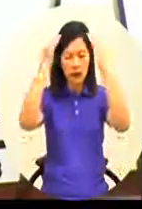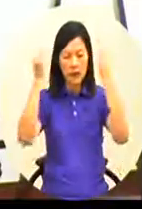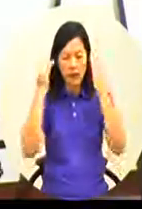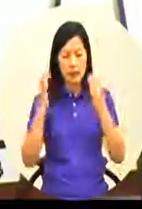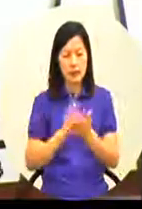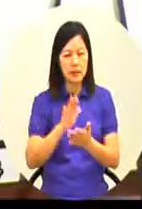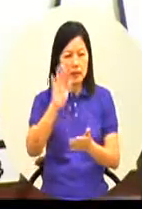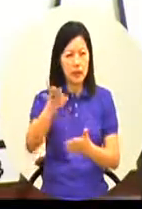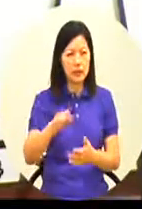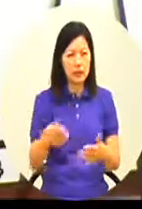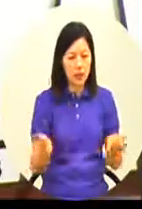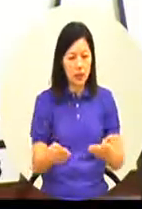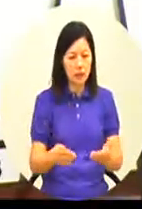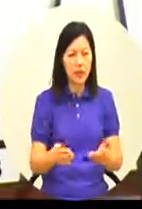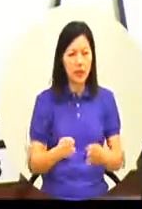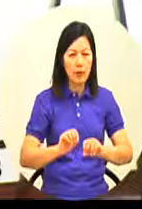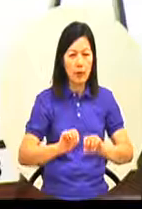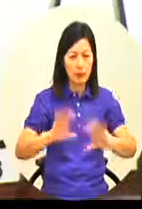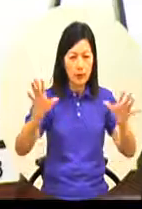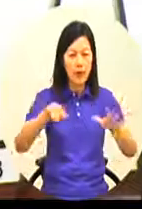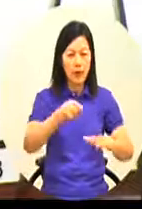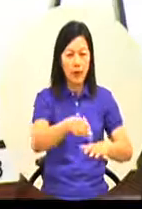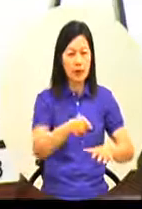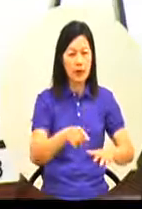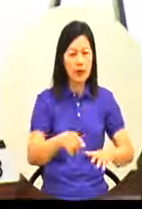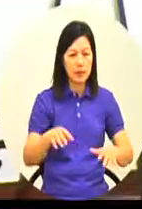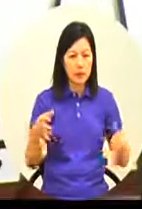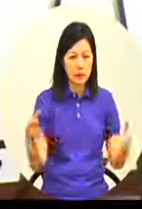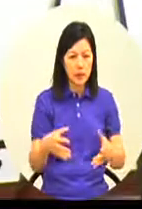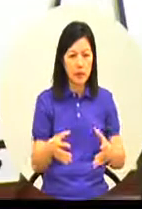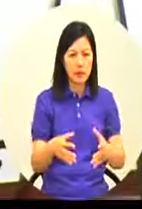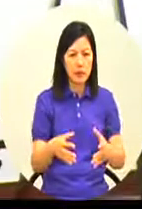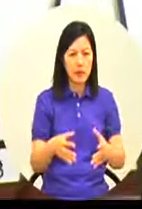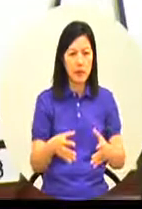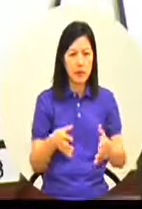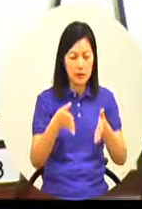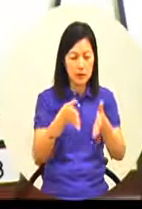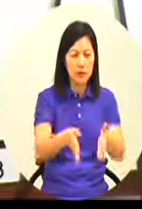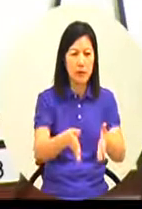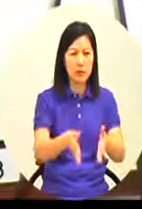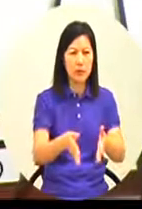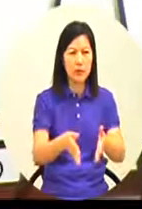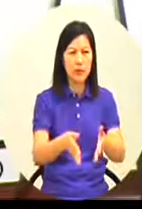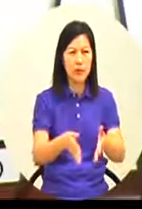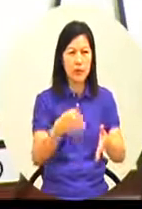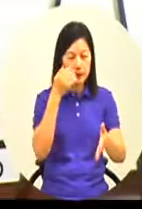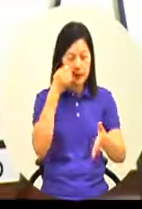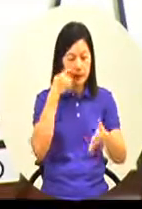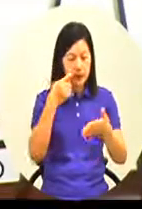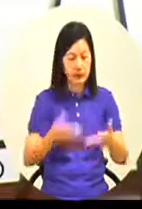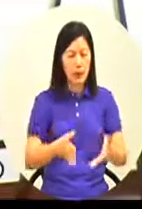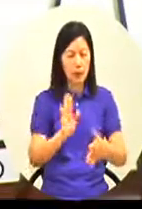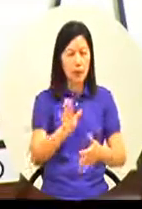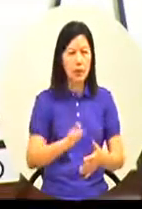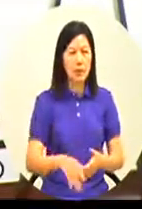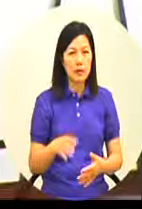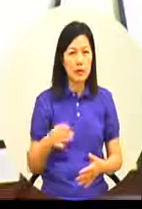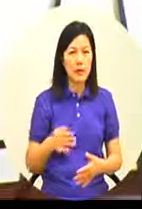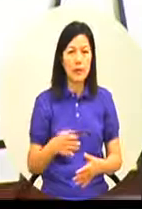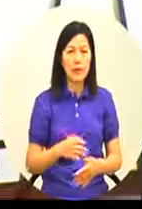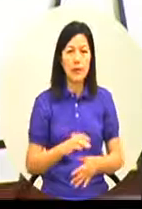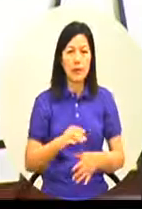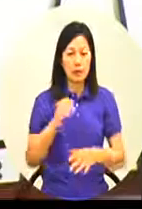可能要开发共融的条件哈。那督发局已经往前对中油往前做了一步，在闲置的宿舍区做了